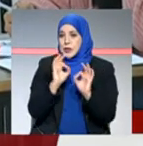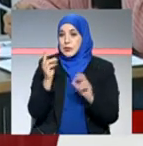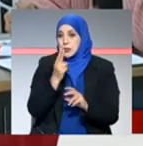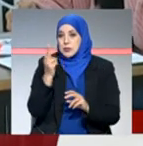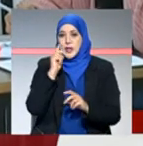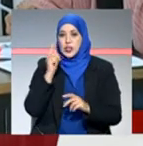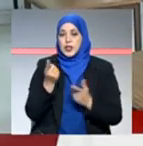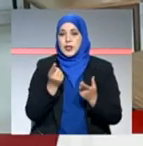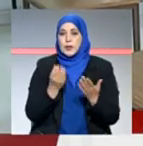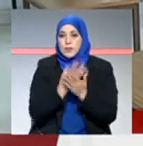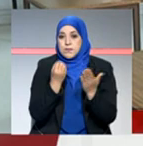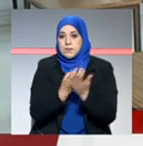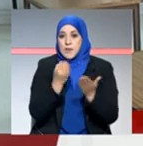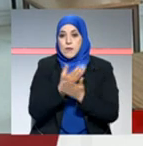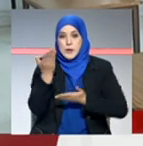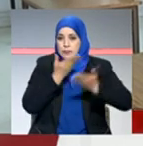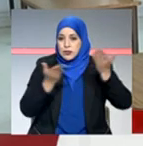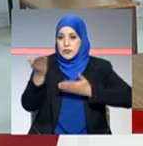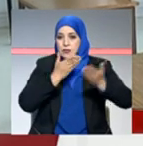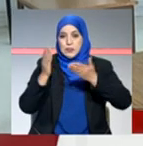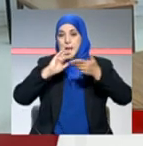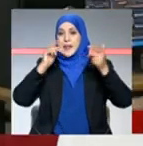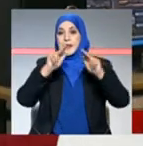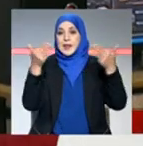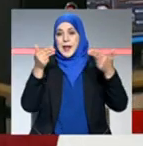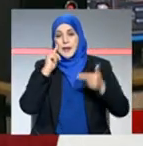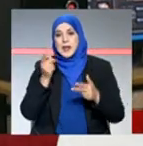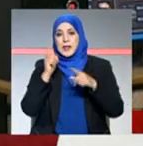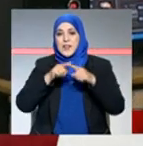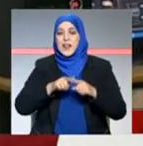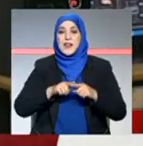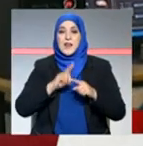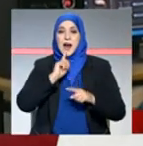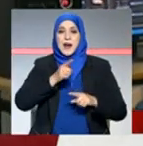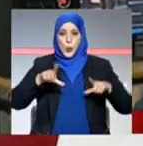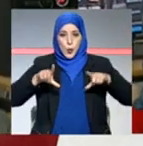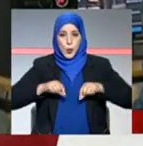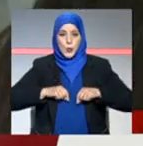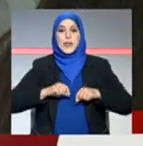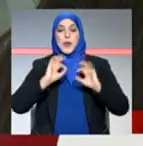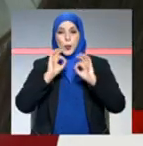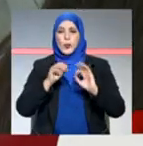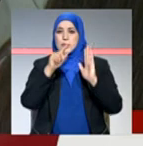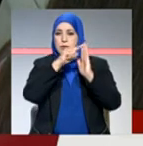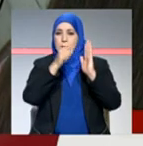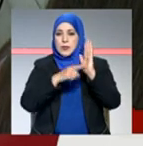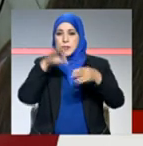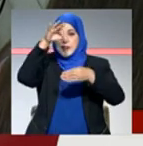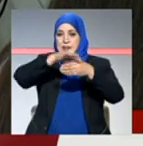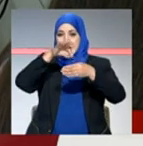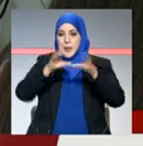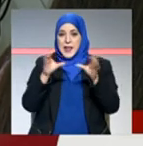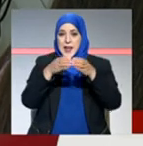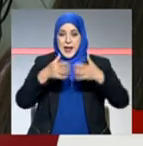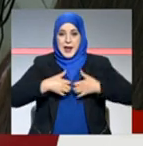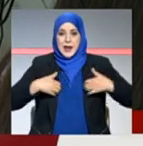باستطاعتهم النفاذ إلى مضامين التواصل البيداغوجي عن بعد. كما قررت الوزارة تثبيت مواعيد انتخاب الهياكل العلمية